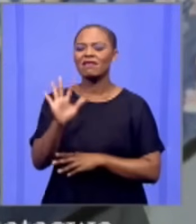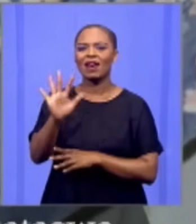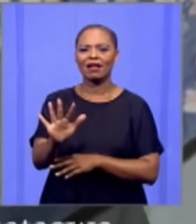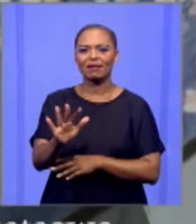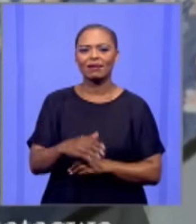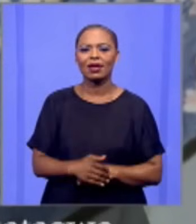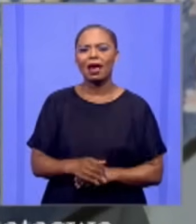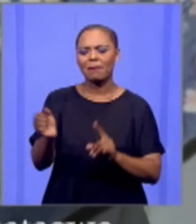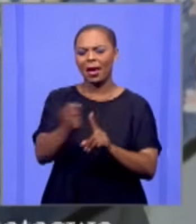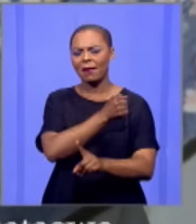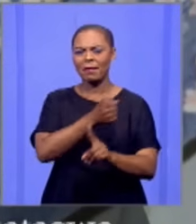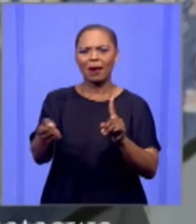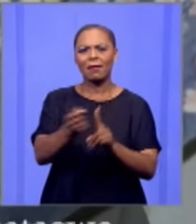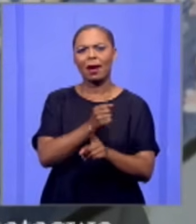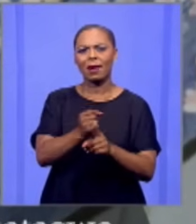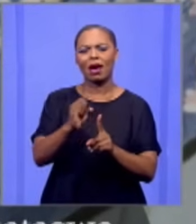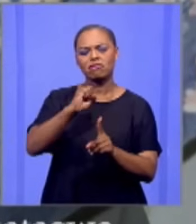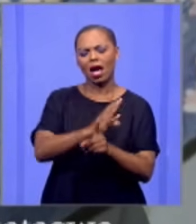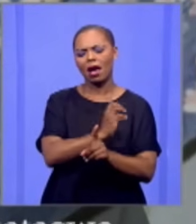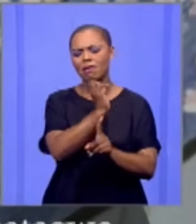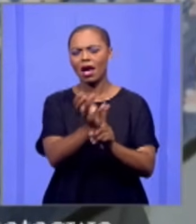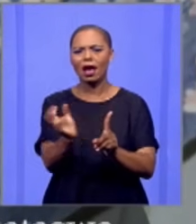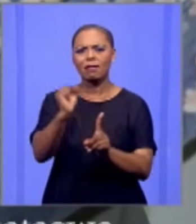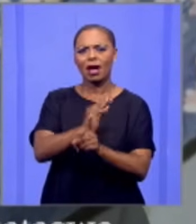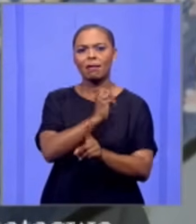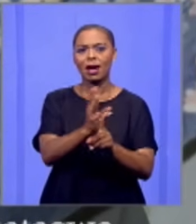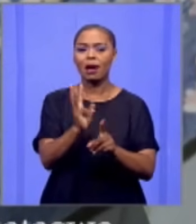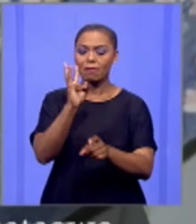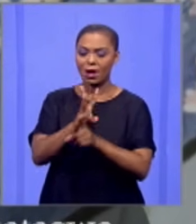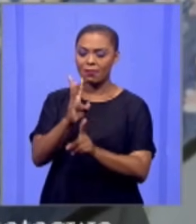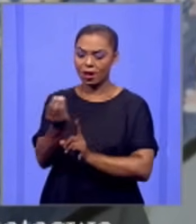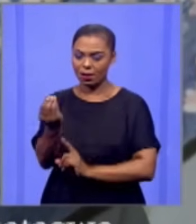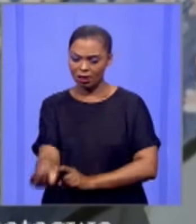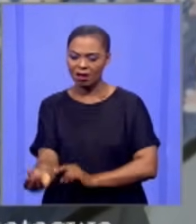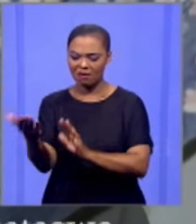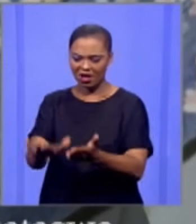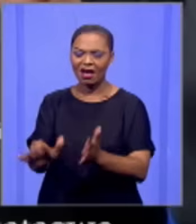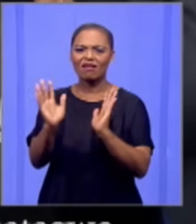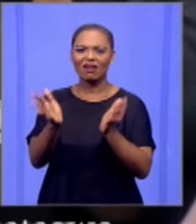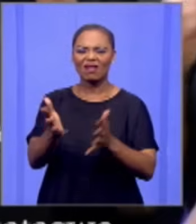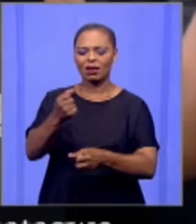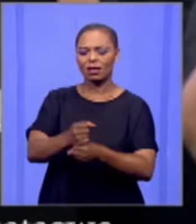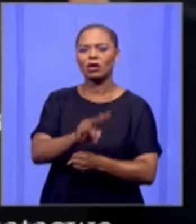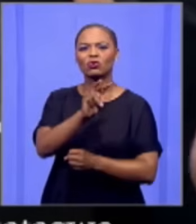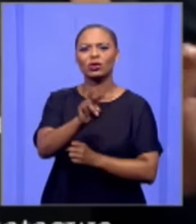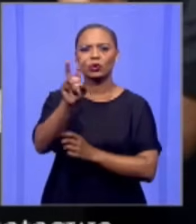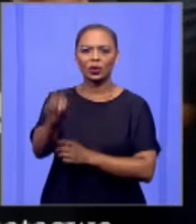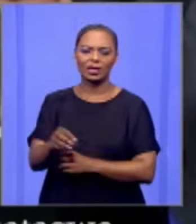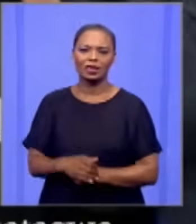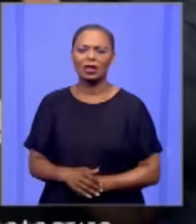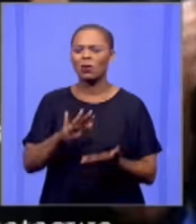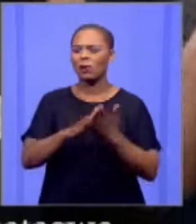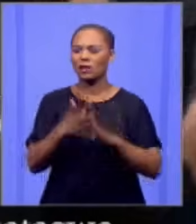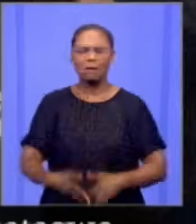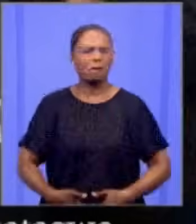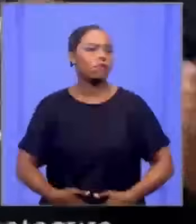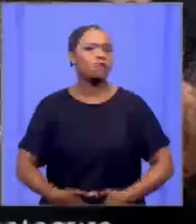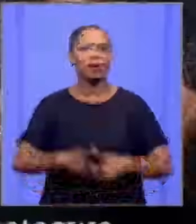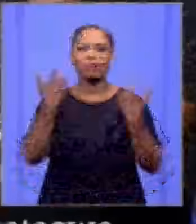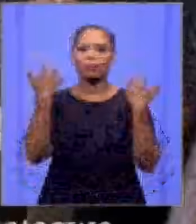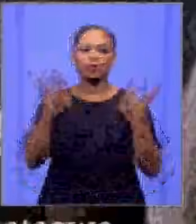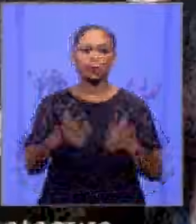go mo sotlakaka fa e sale mmaagwe mosetsanyana yo a tlhokafala ka 2020. Ga jaana setšhaba se šakgetse.